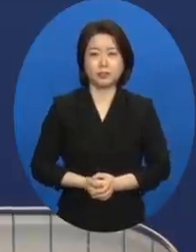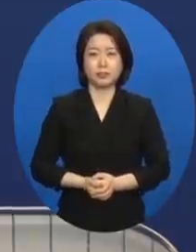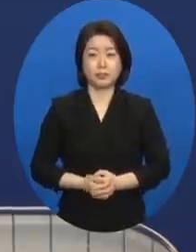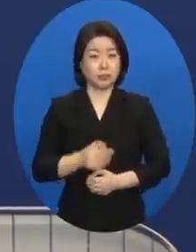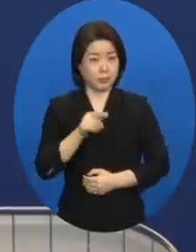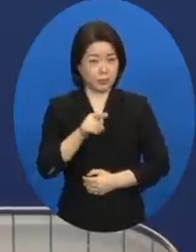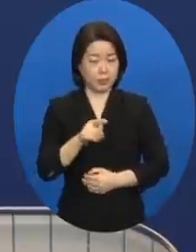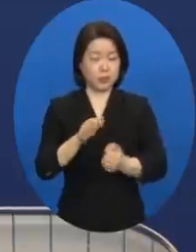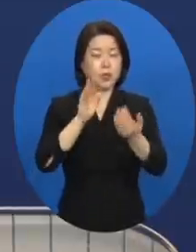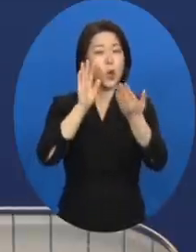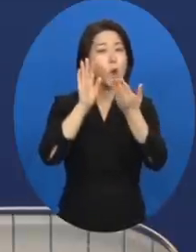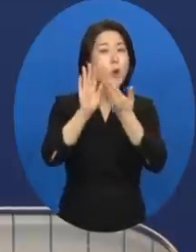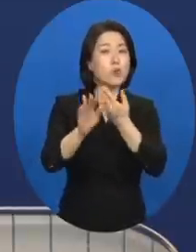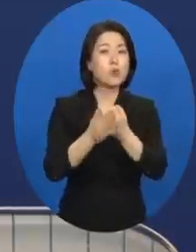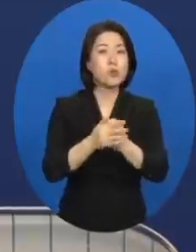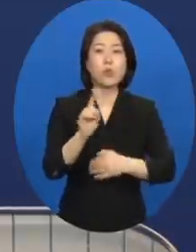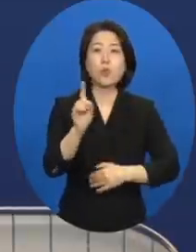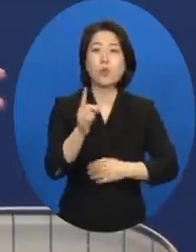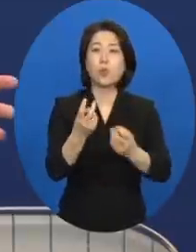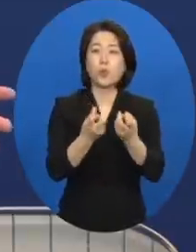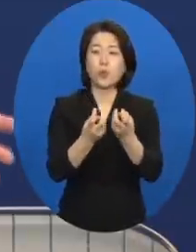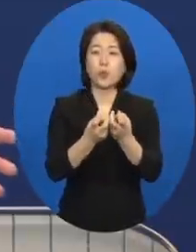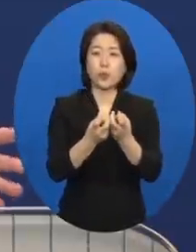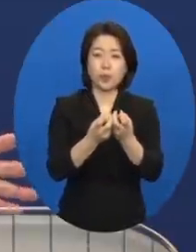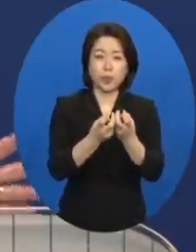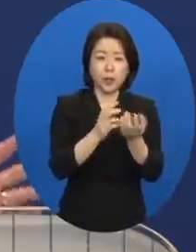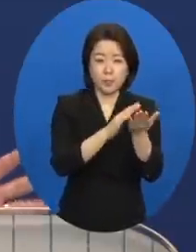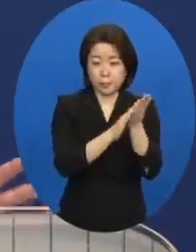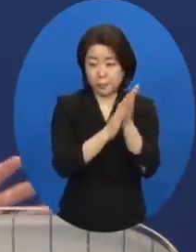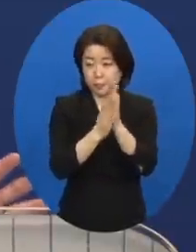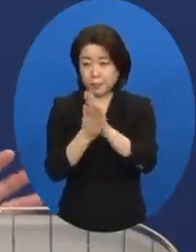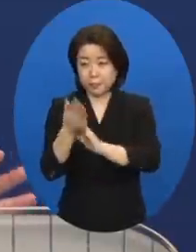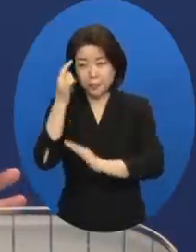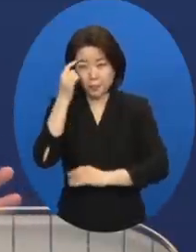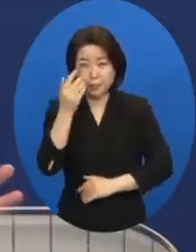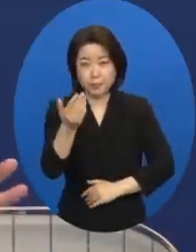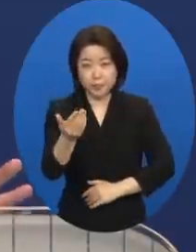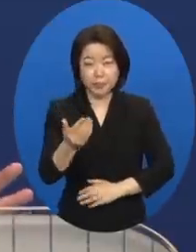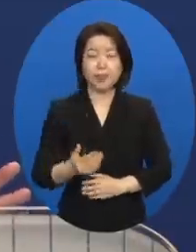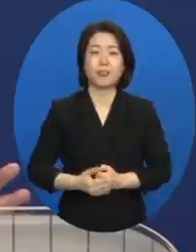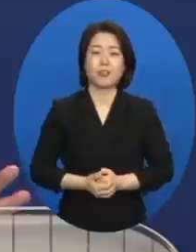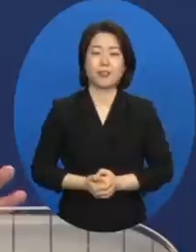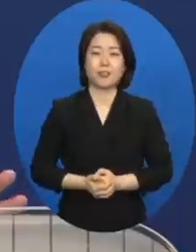그 뒤로 어떻게 됐냐고요.